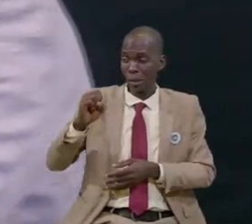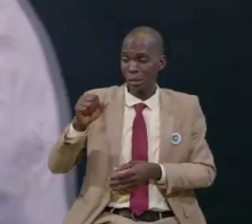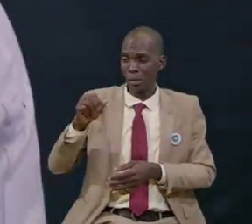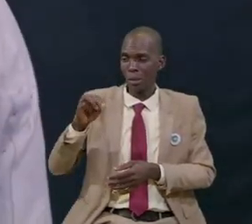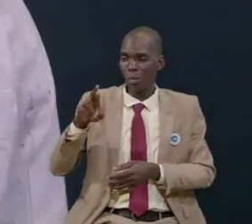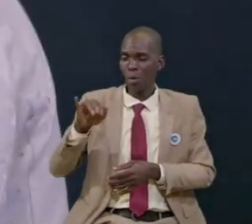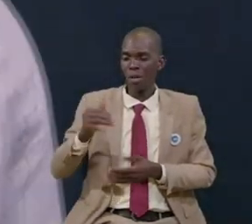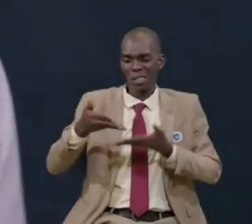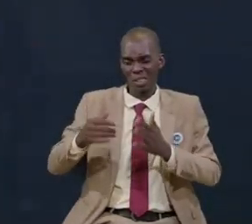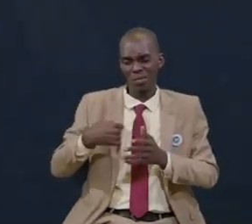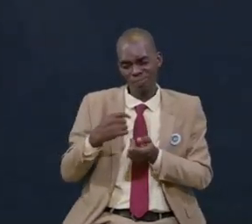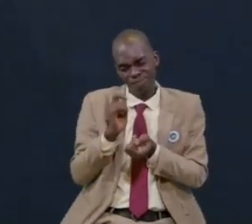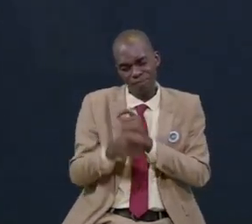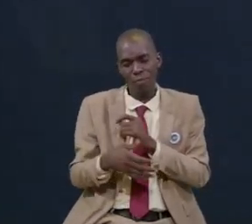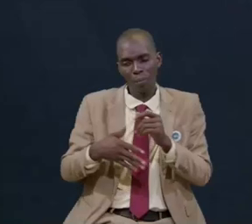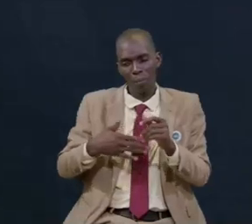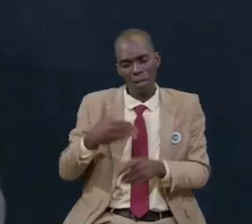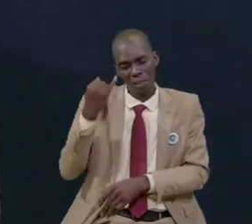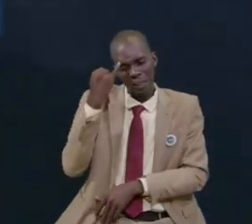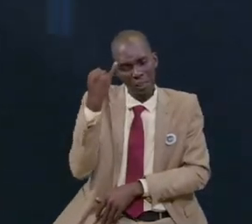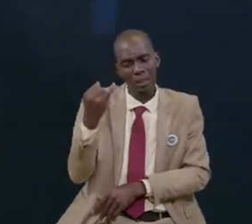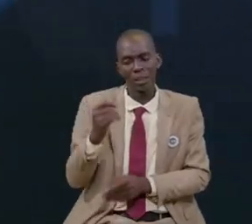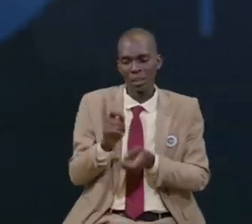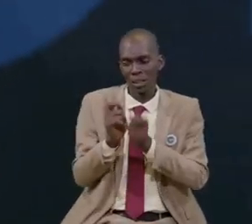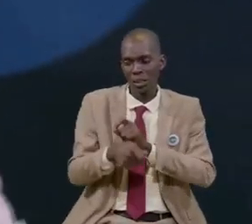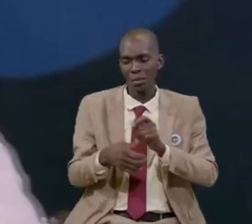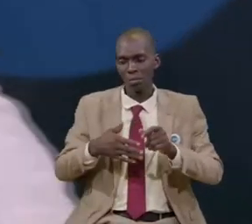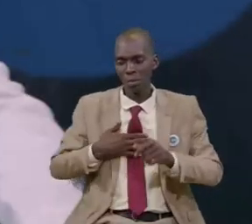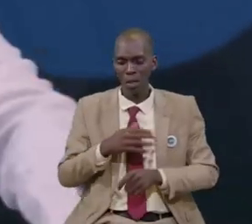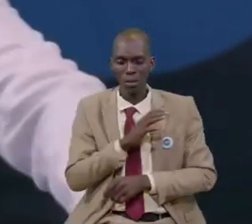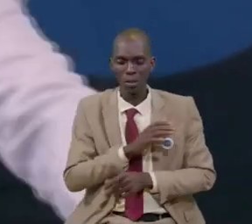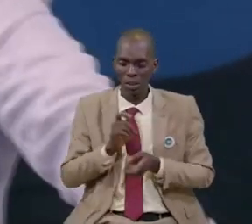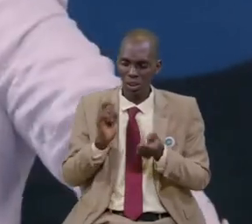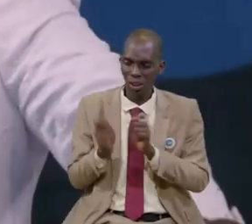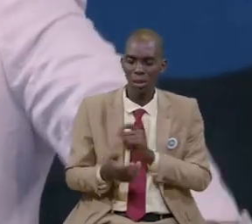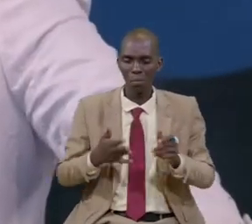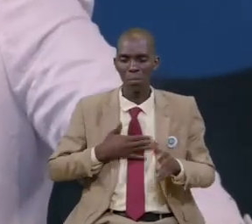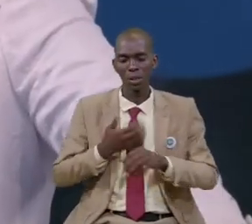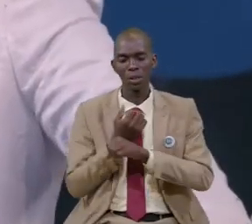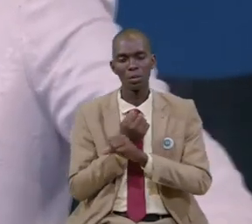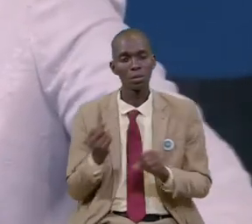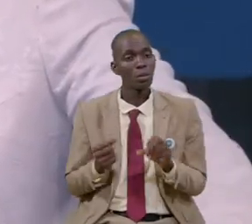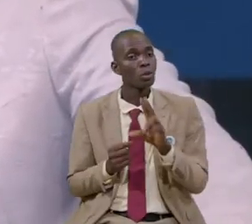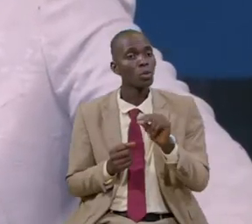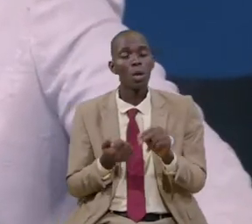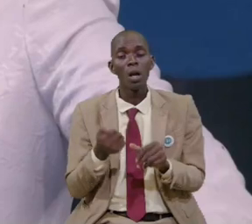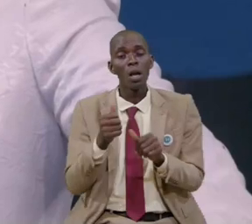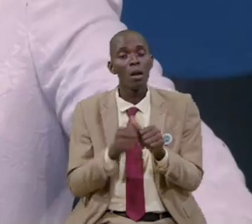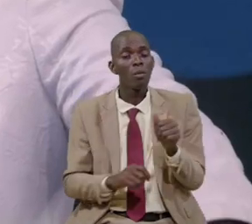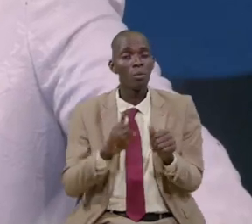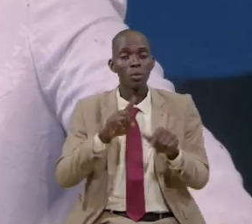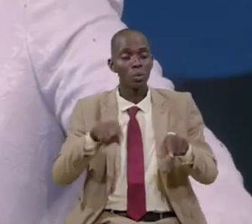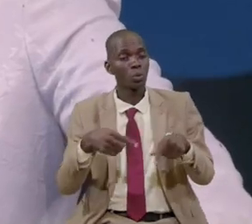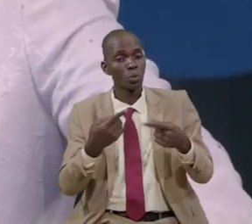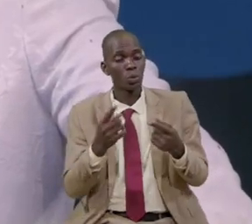Dieu né de nouveau, partout où vous allez comme Philippe, vous allez à Samarie, la même conversion, vous portez